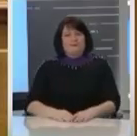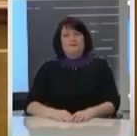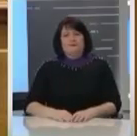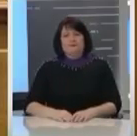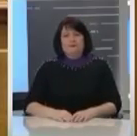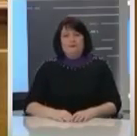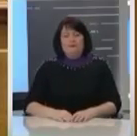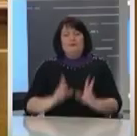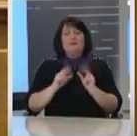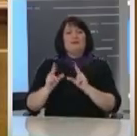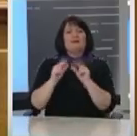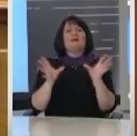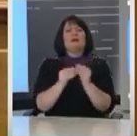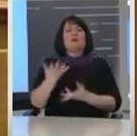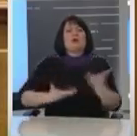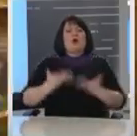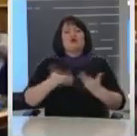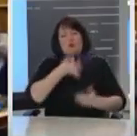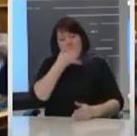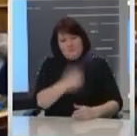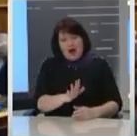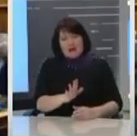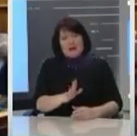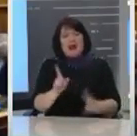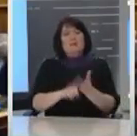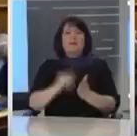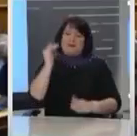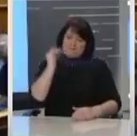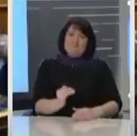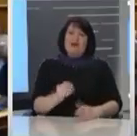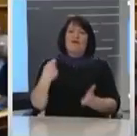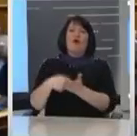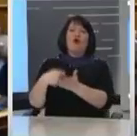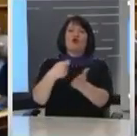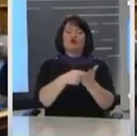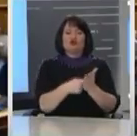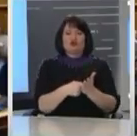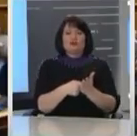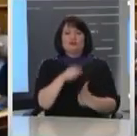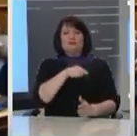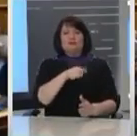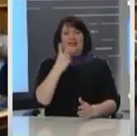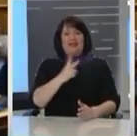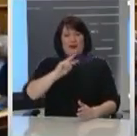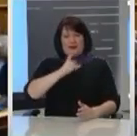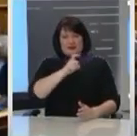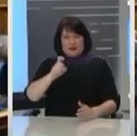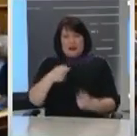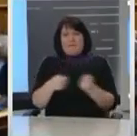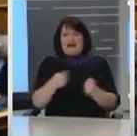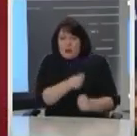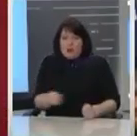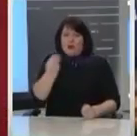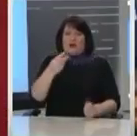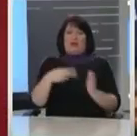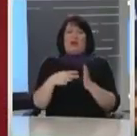είπαμε και στη συζήτηση για τον προϋπολογισμό. Αντί να μειώσετε τους φόρους, επιβάλλατε 2 δις επιπλέον μέτρα το